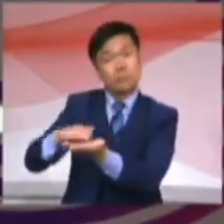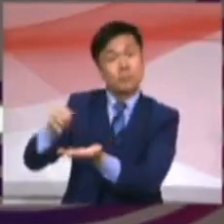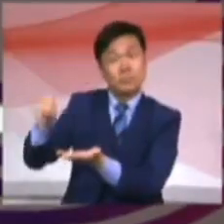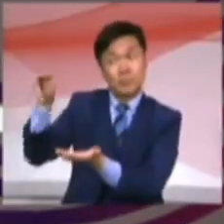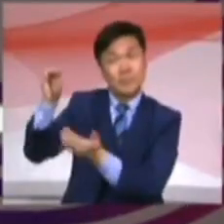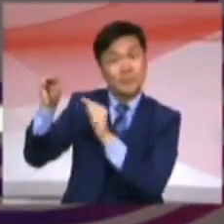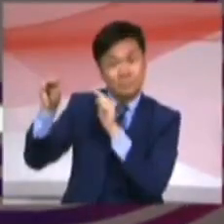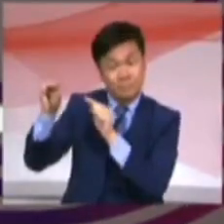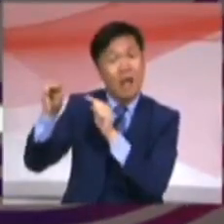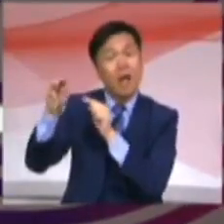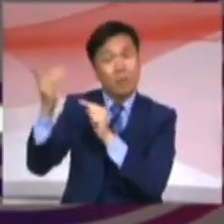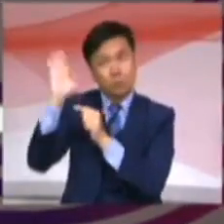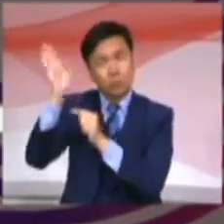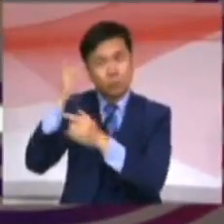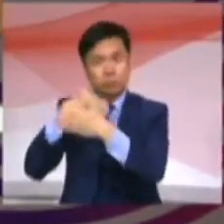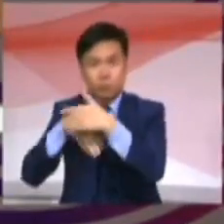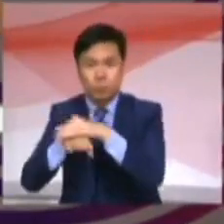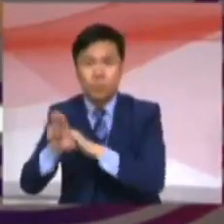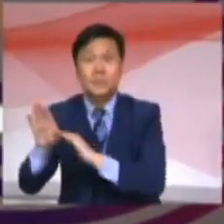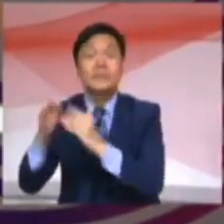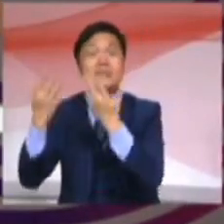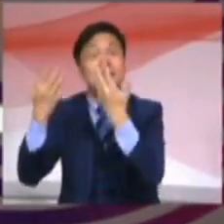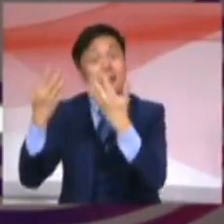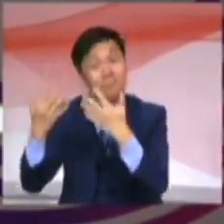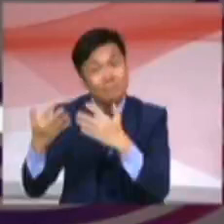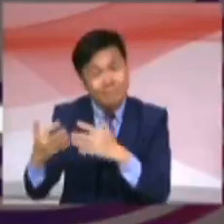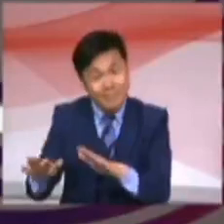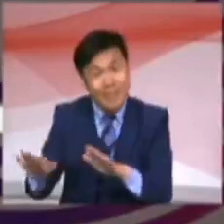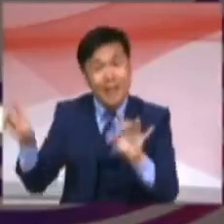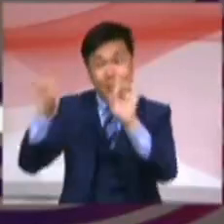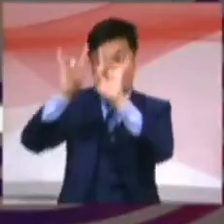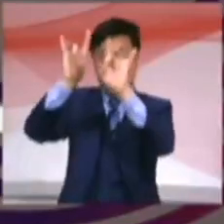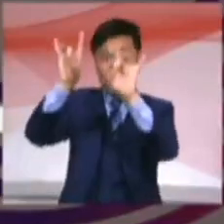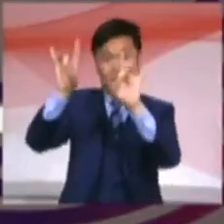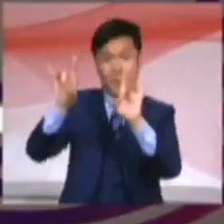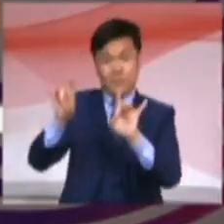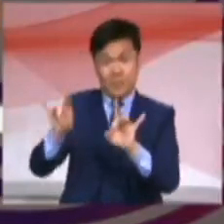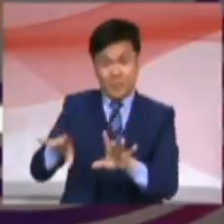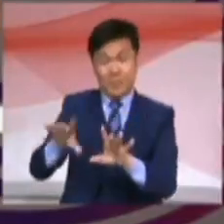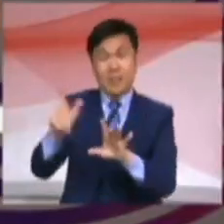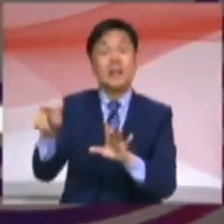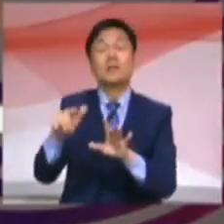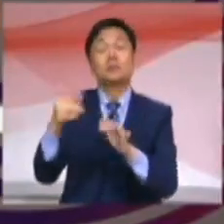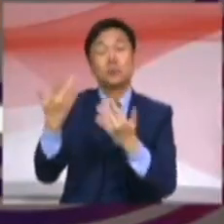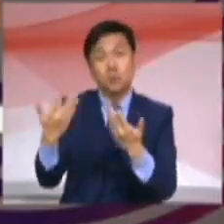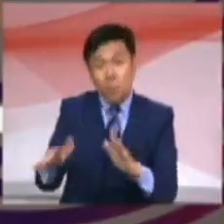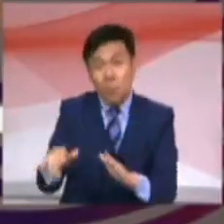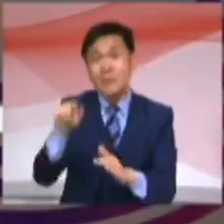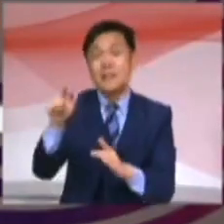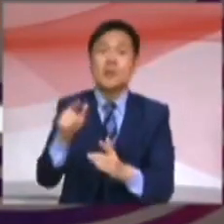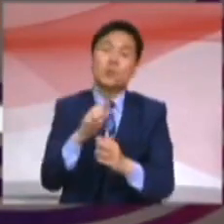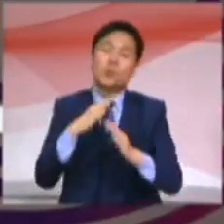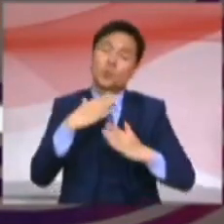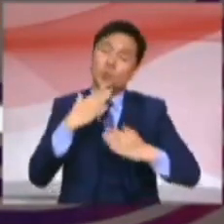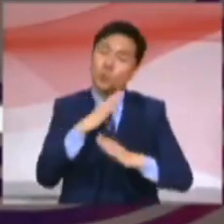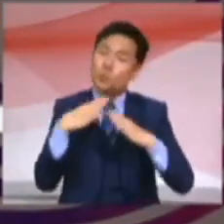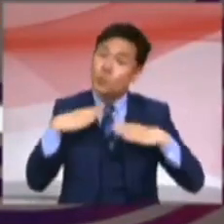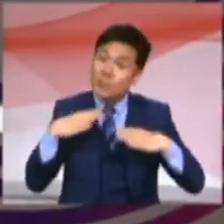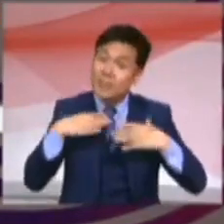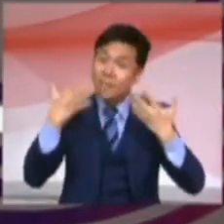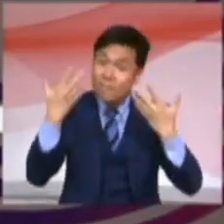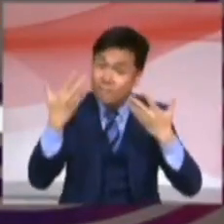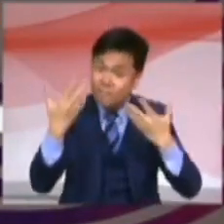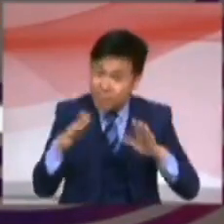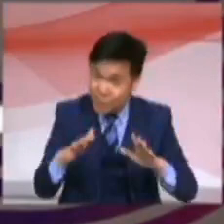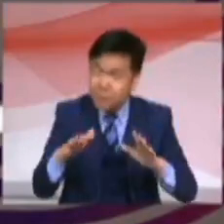kembali semula ke sekolah selepas tamat cuti pertengahan penggal. Peperiksaan SPM